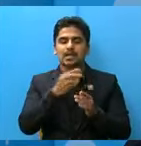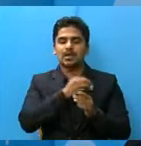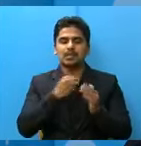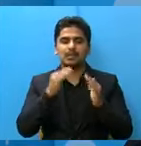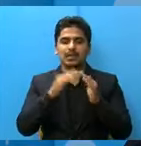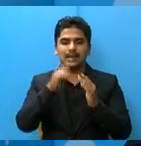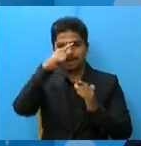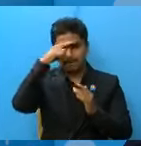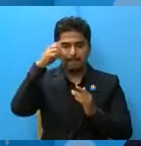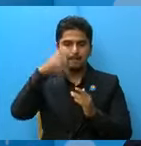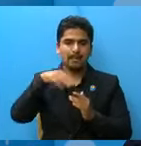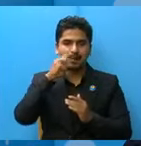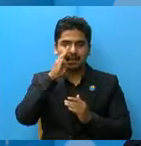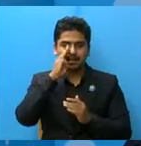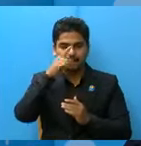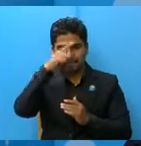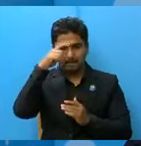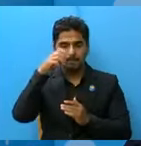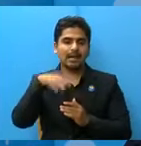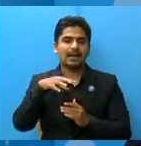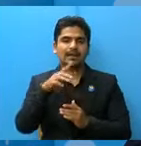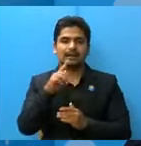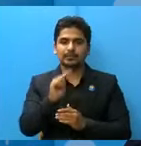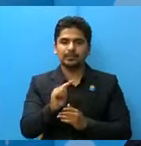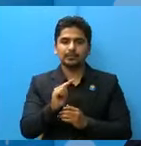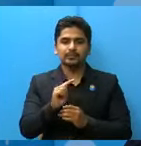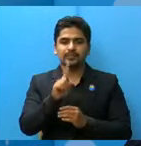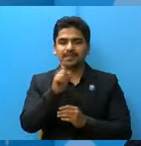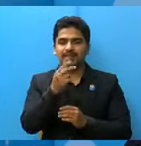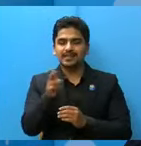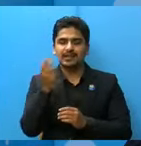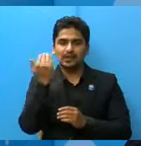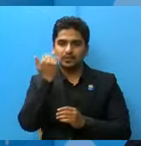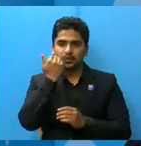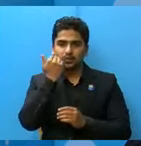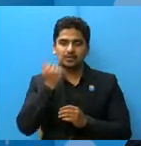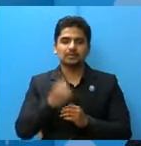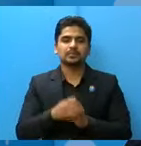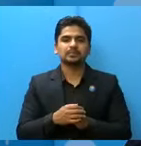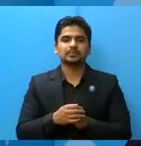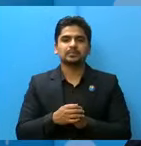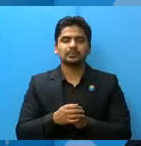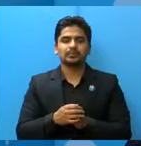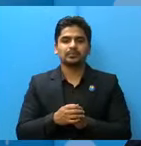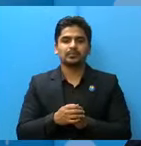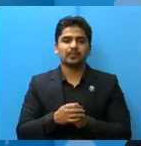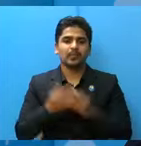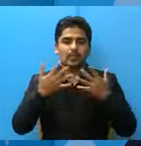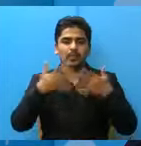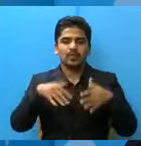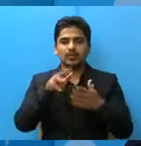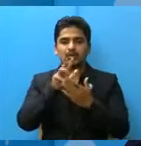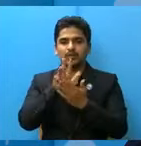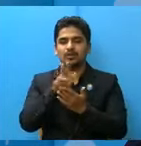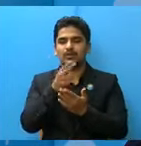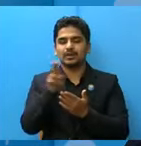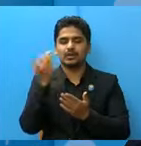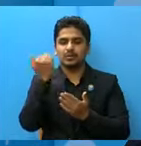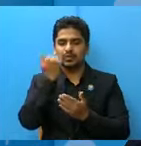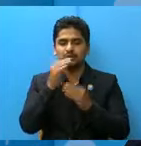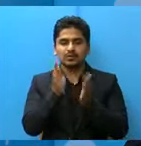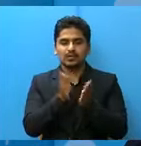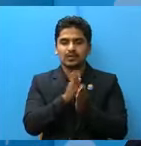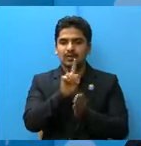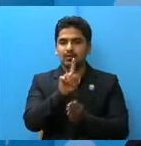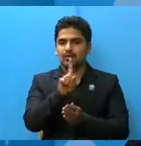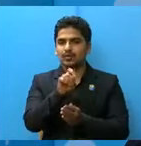बांके मां बांके का एक जना पुरुस बर्दिया का नौ जना पुरुस गरी जम्मा दोस